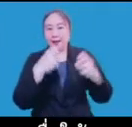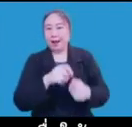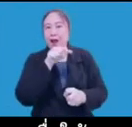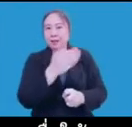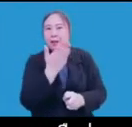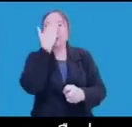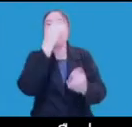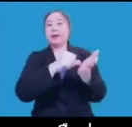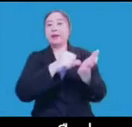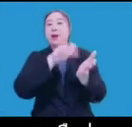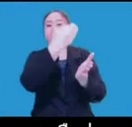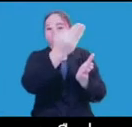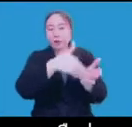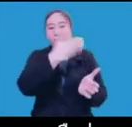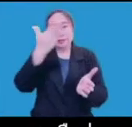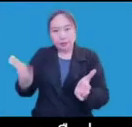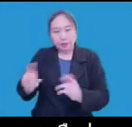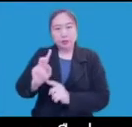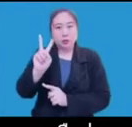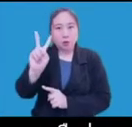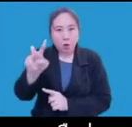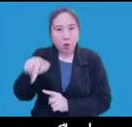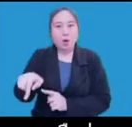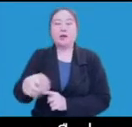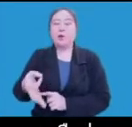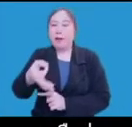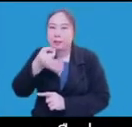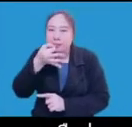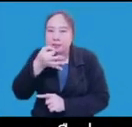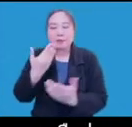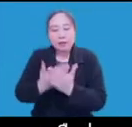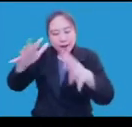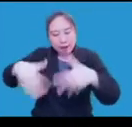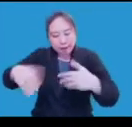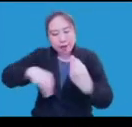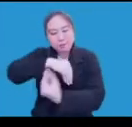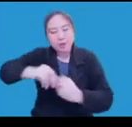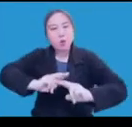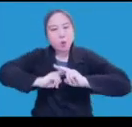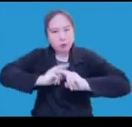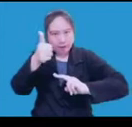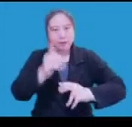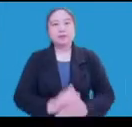ญหาเฉพาะหน้าก่อนส่วนที่สองก็คือให้เขามีอาชีพและมีรายได้ที่พึ่งตัวเองได้ค่ะ